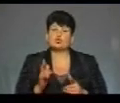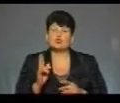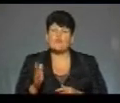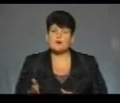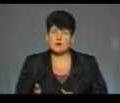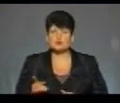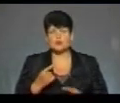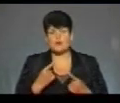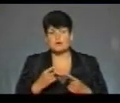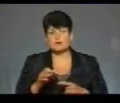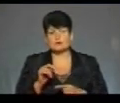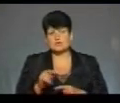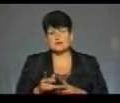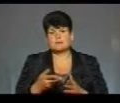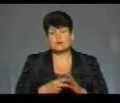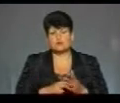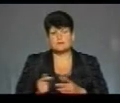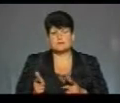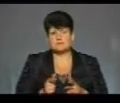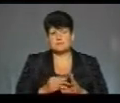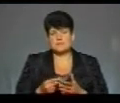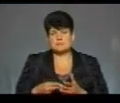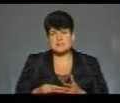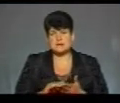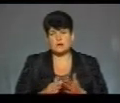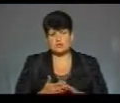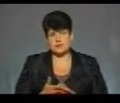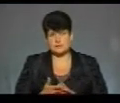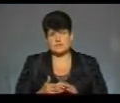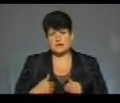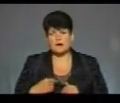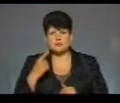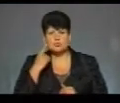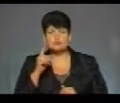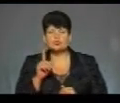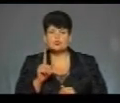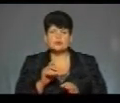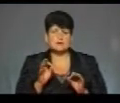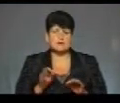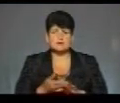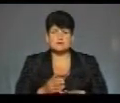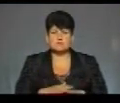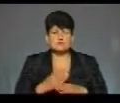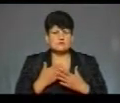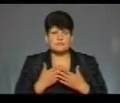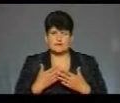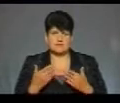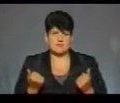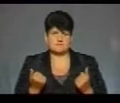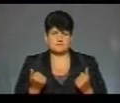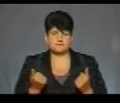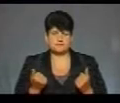ми говоримо про тих, хто планує підписати контракт ще кожному підсилу? Я думаю, що жодних складностей нема, так? Тому